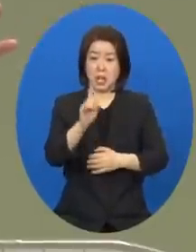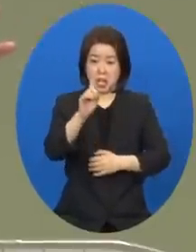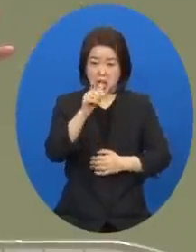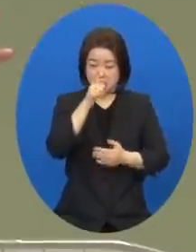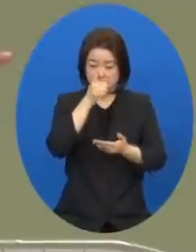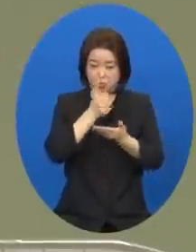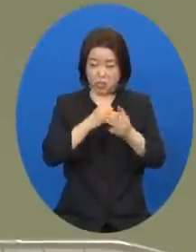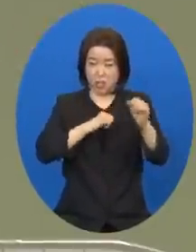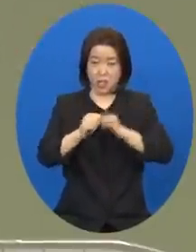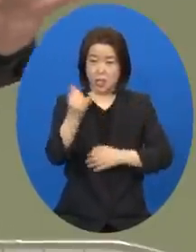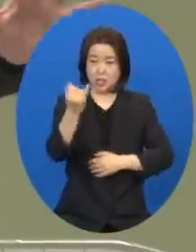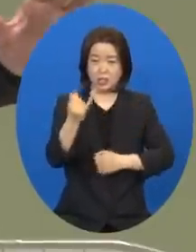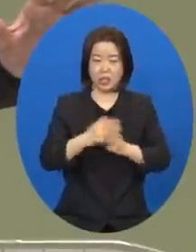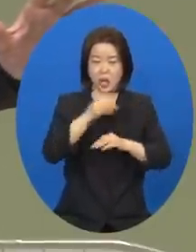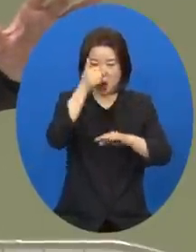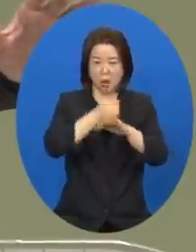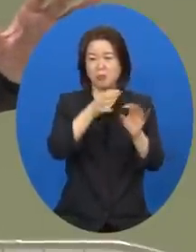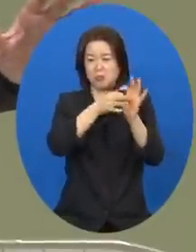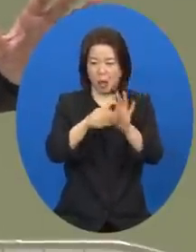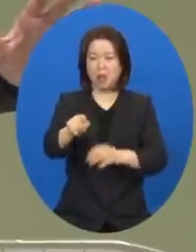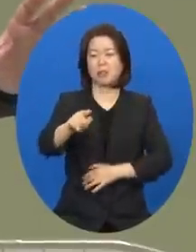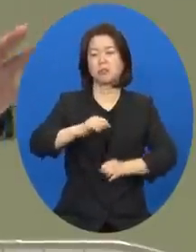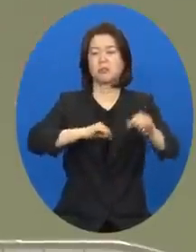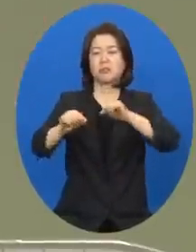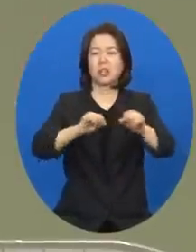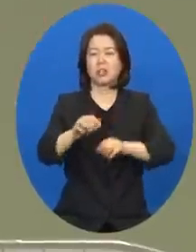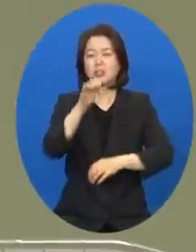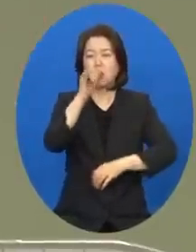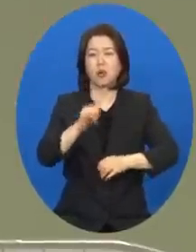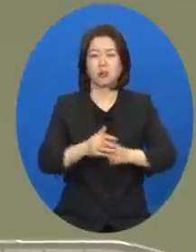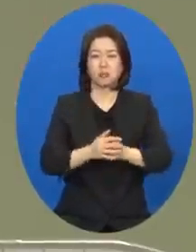지은 여자는 결국 그렇게 가는 거야.